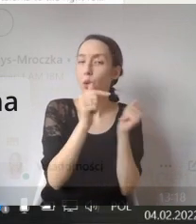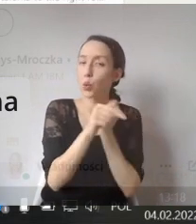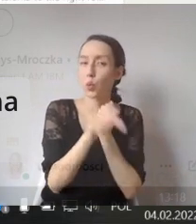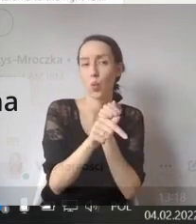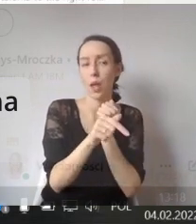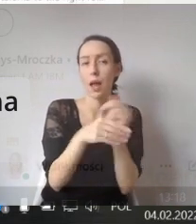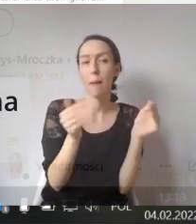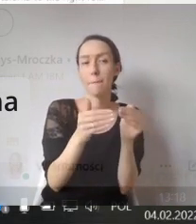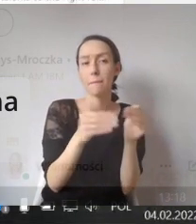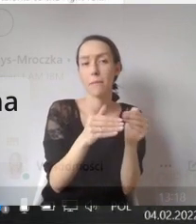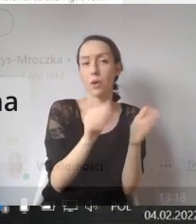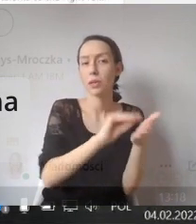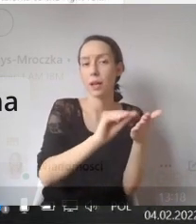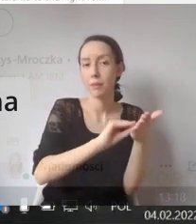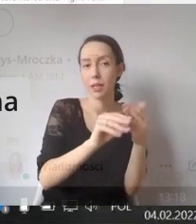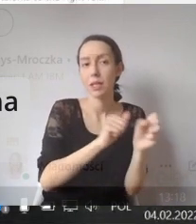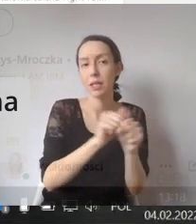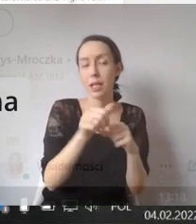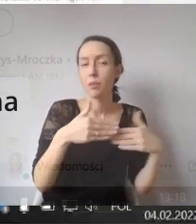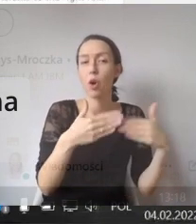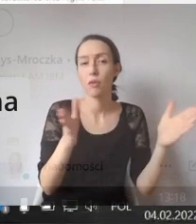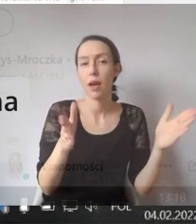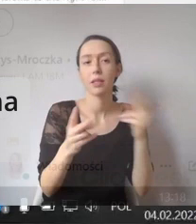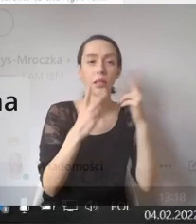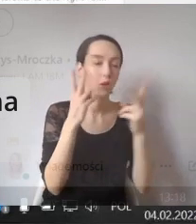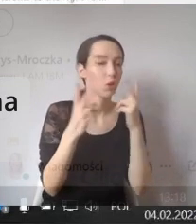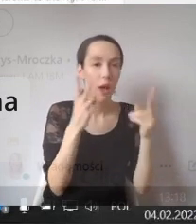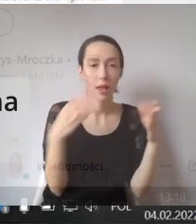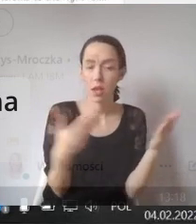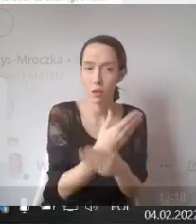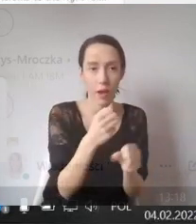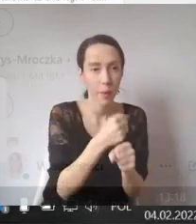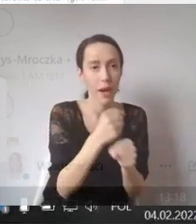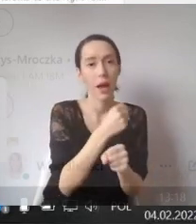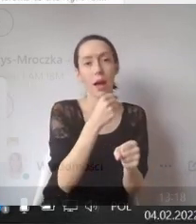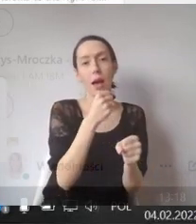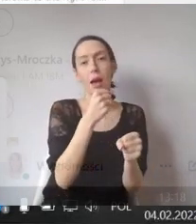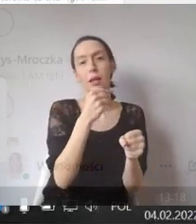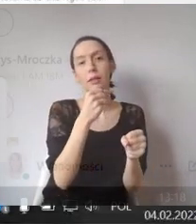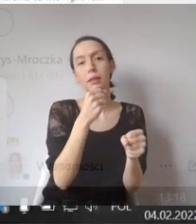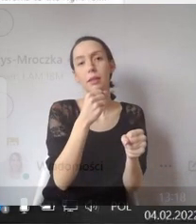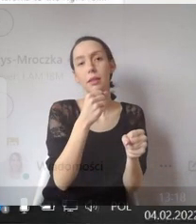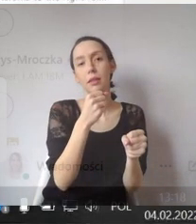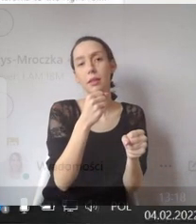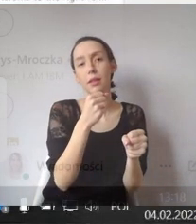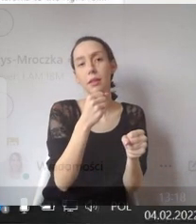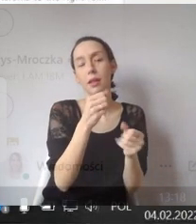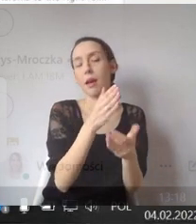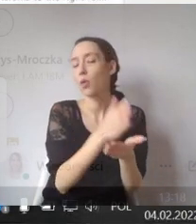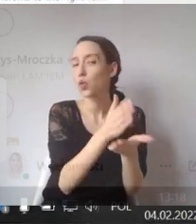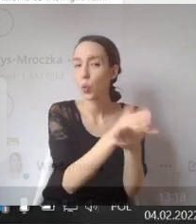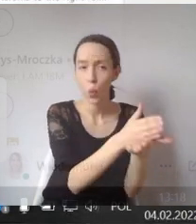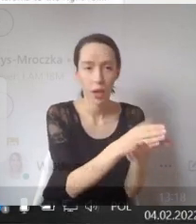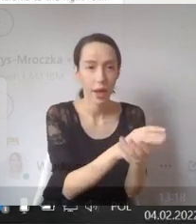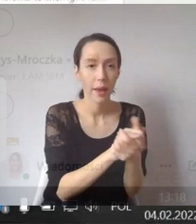można zaznaczyć, że jesteśmy otwarci na szukanie nowej pracy, na świadczenie usług. Jeżeli jesteśmy po